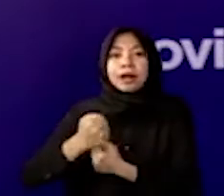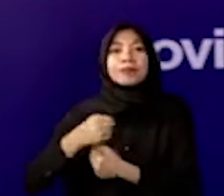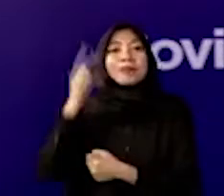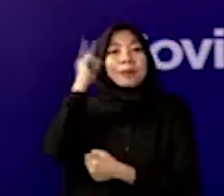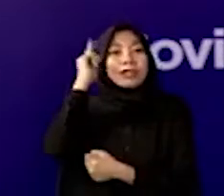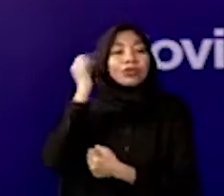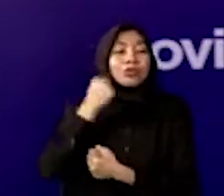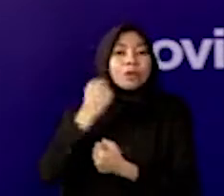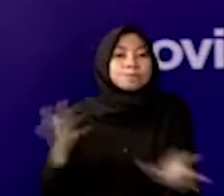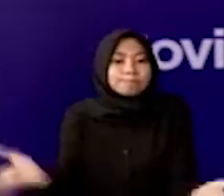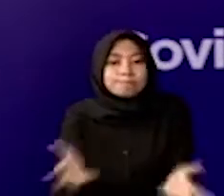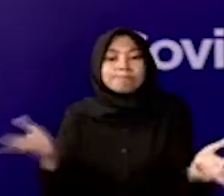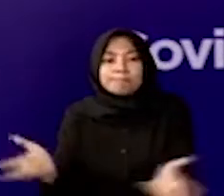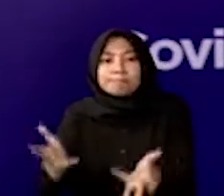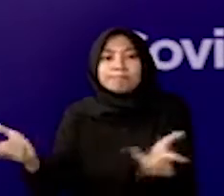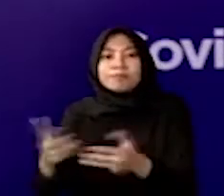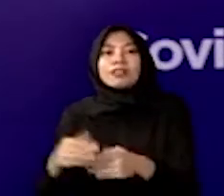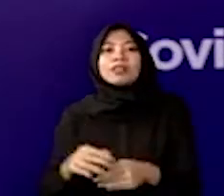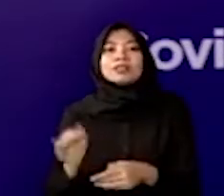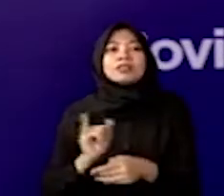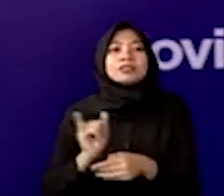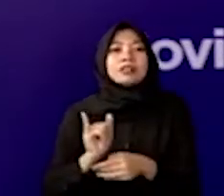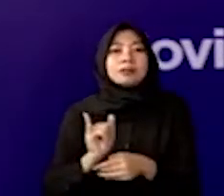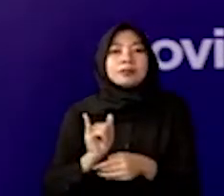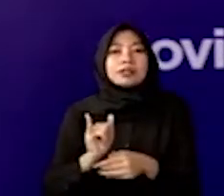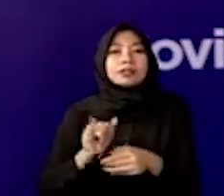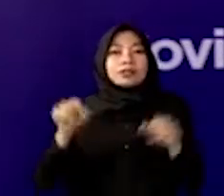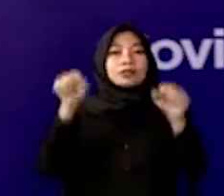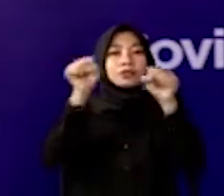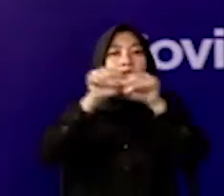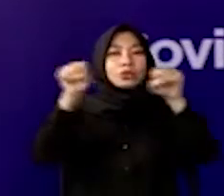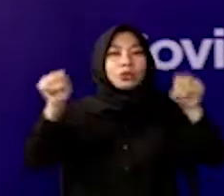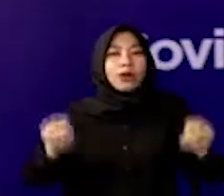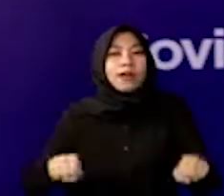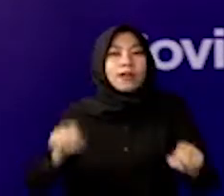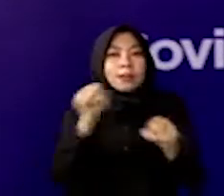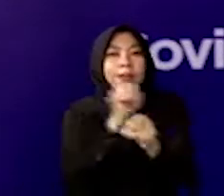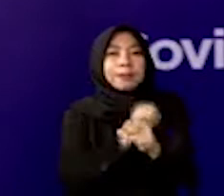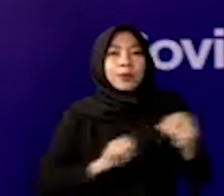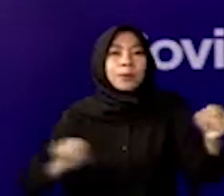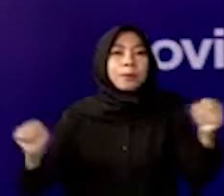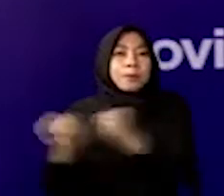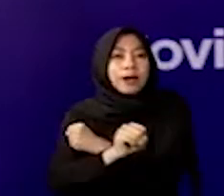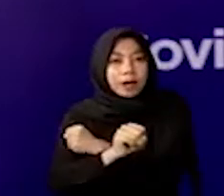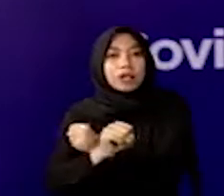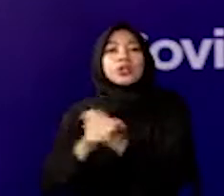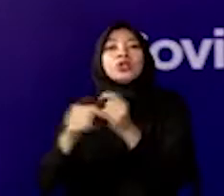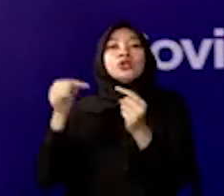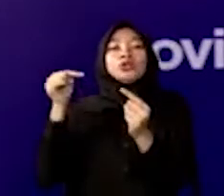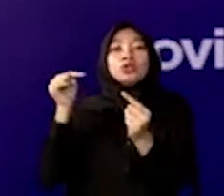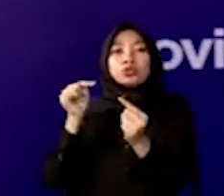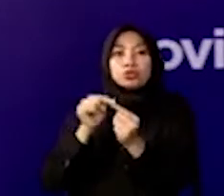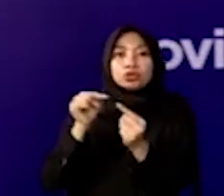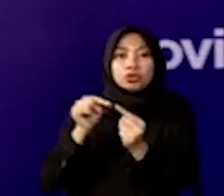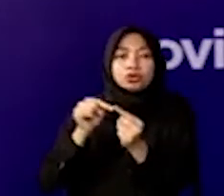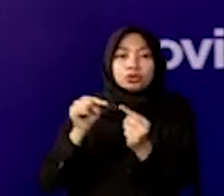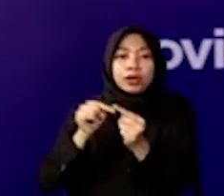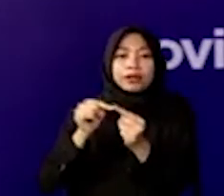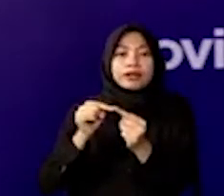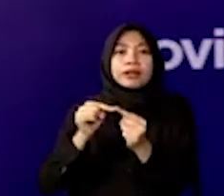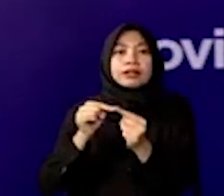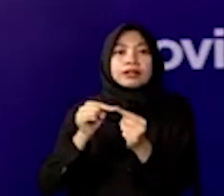didorong dan kemudian tentu reform struktural menyiapkan untuk ee mendorong lebih daripada